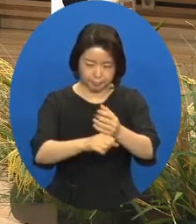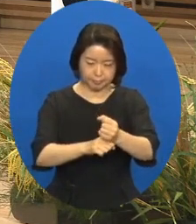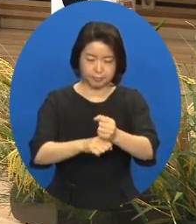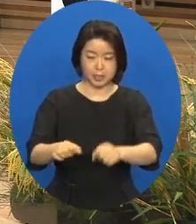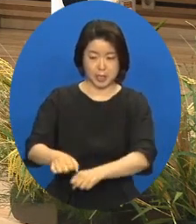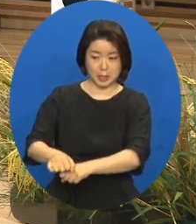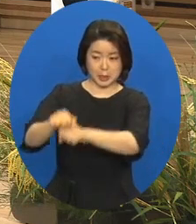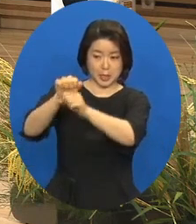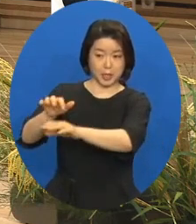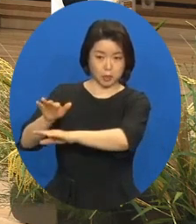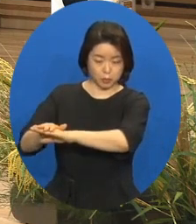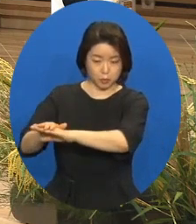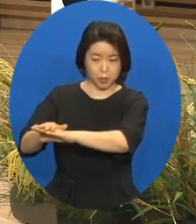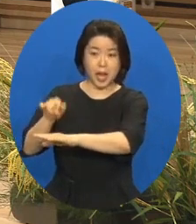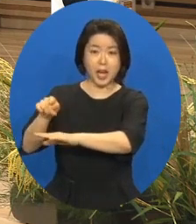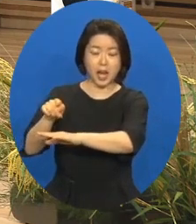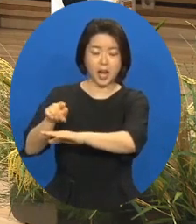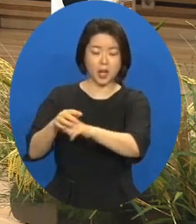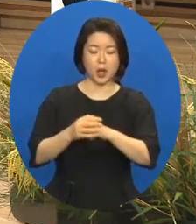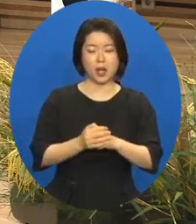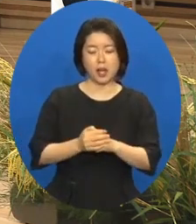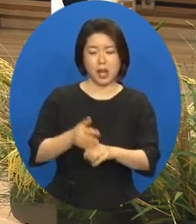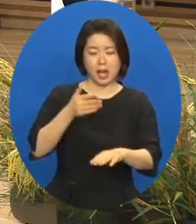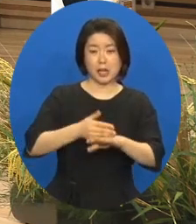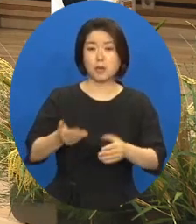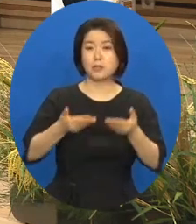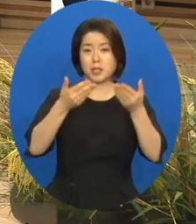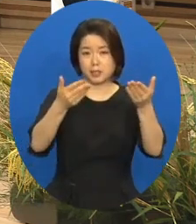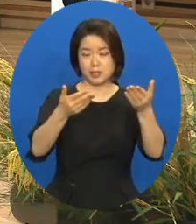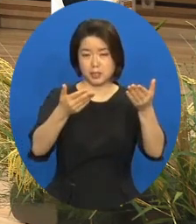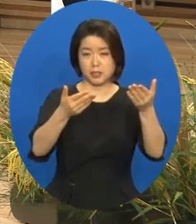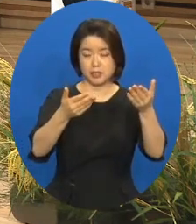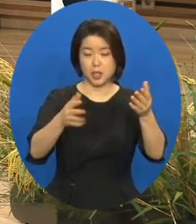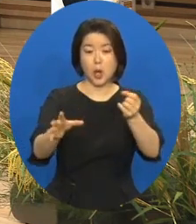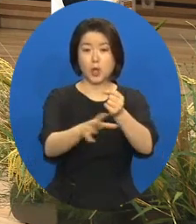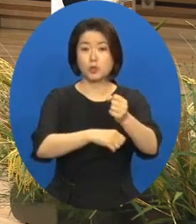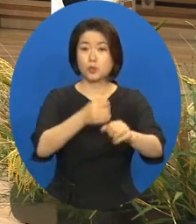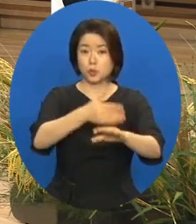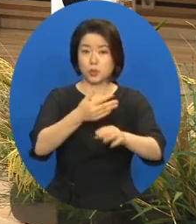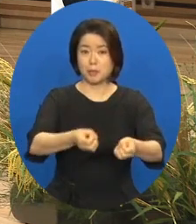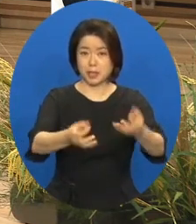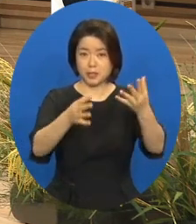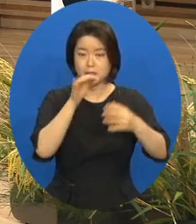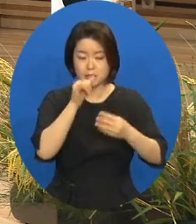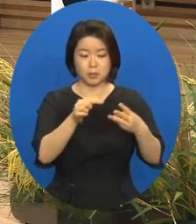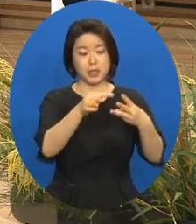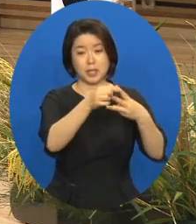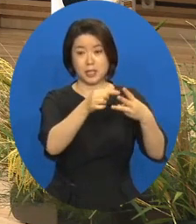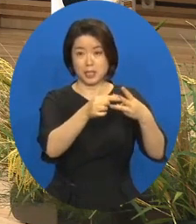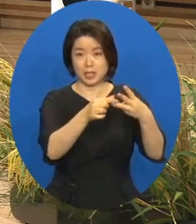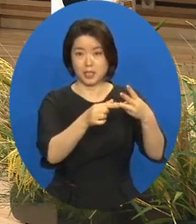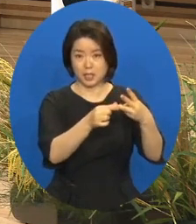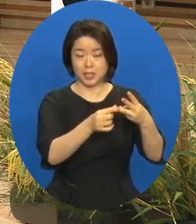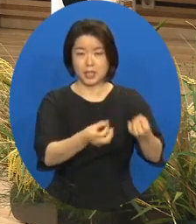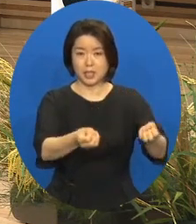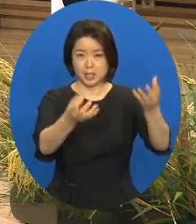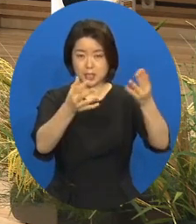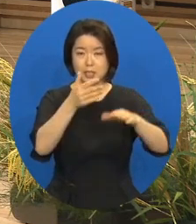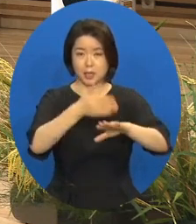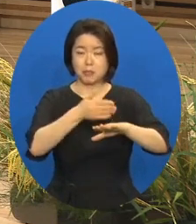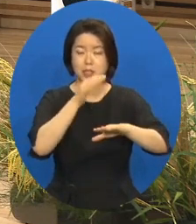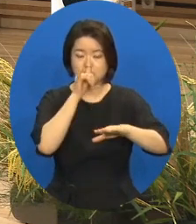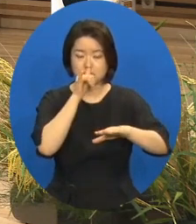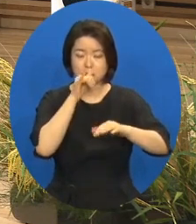다음에 드리는 수장절, 추수 감사절을 하나님께 드리라. 이렇게 세 절기